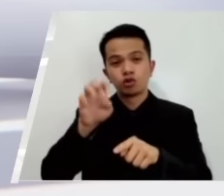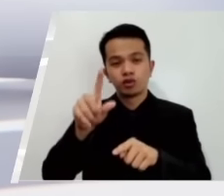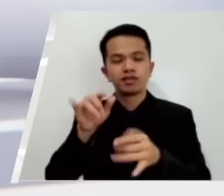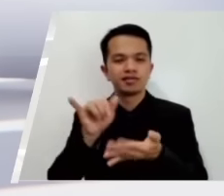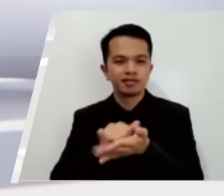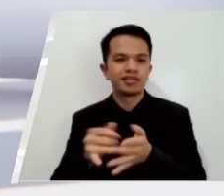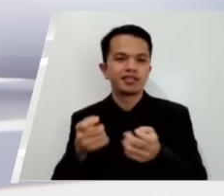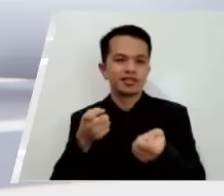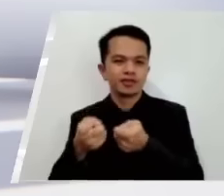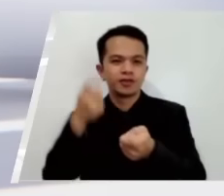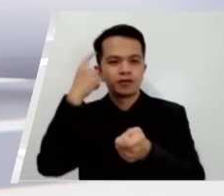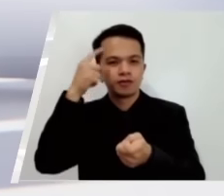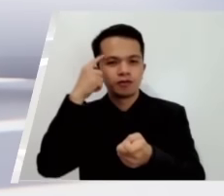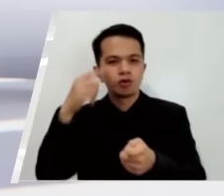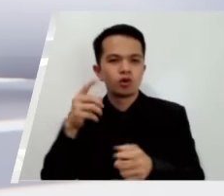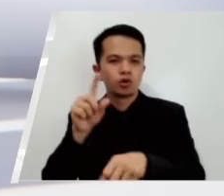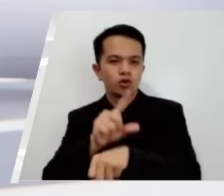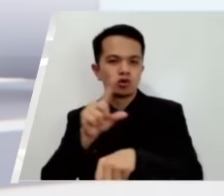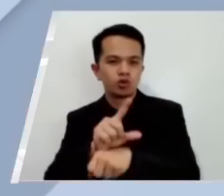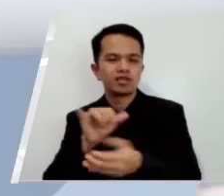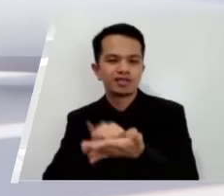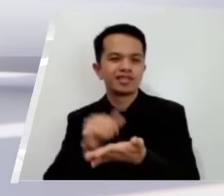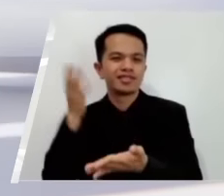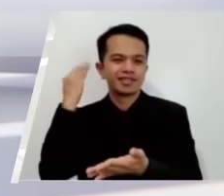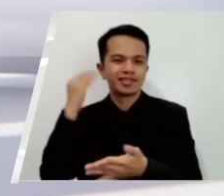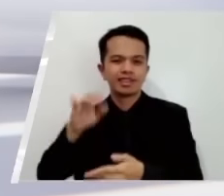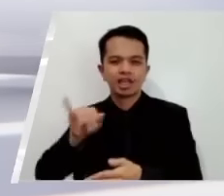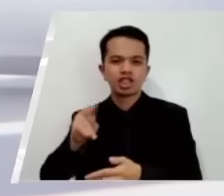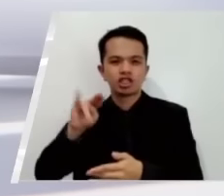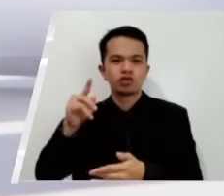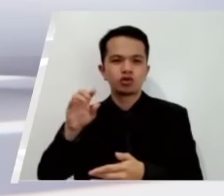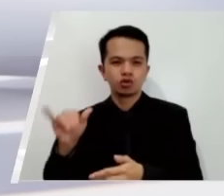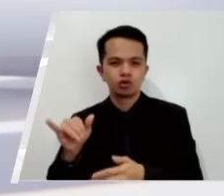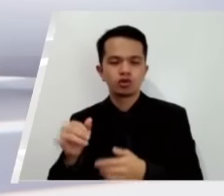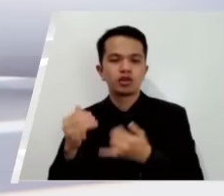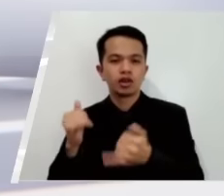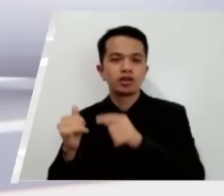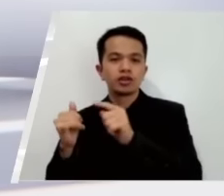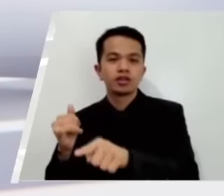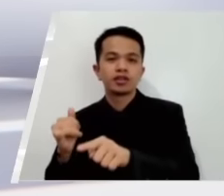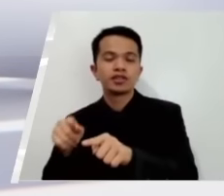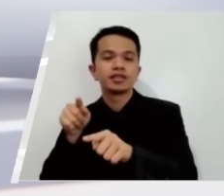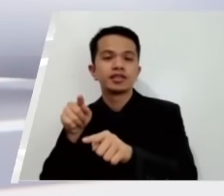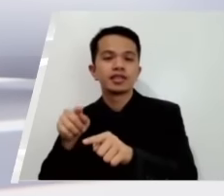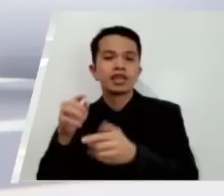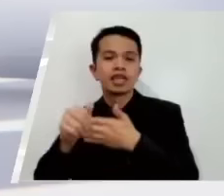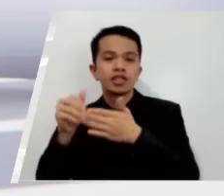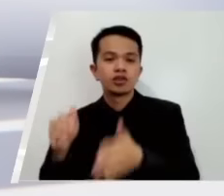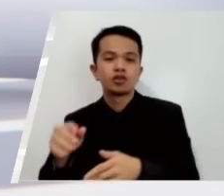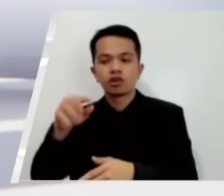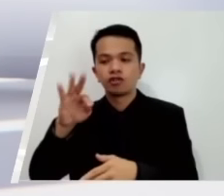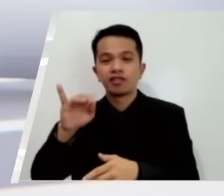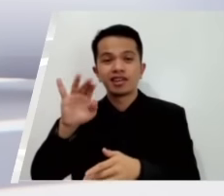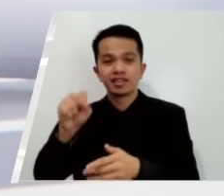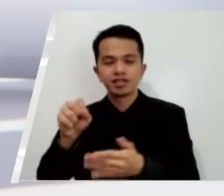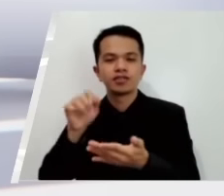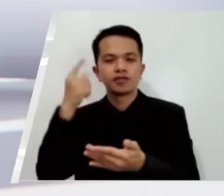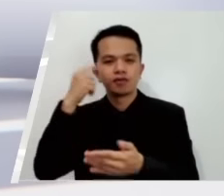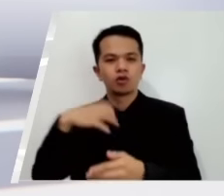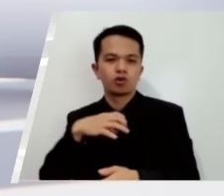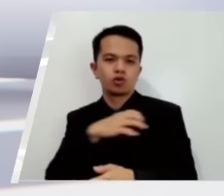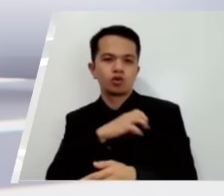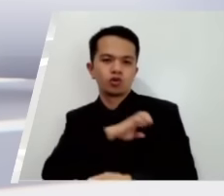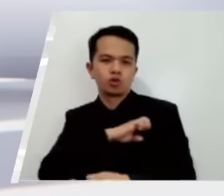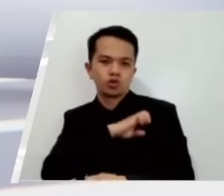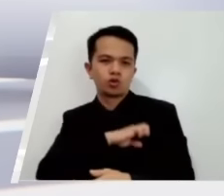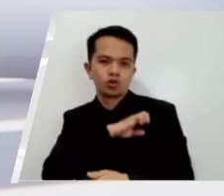on Labor na dating hawak ni Senador Jinggoy Estrada, habang kay Senate Majority Leader Francis Tolentino ang Committee on Ethics na dating hawak